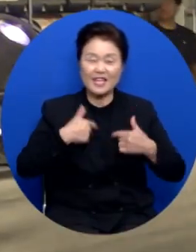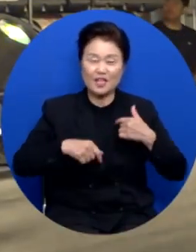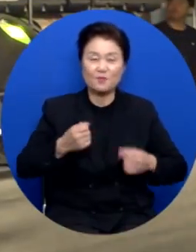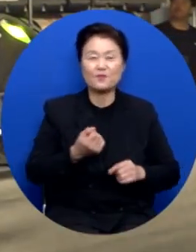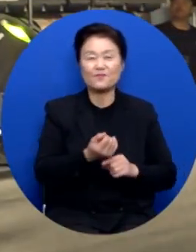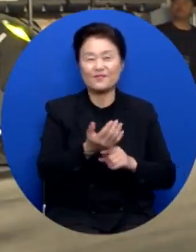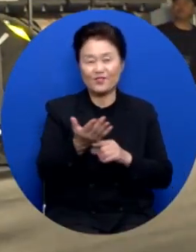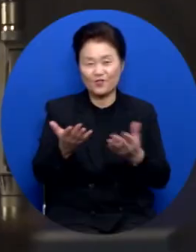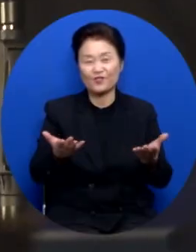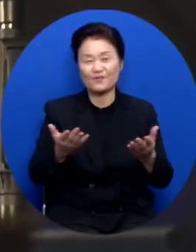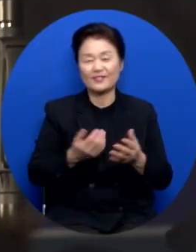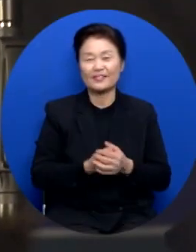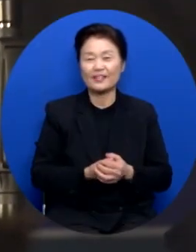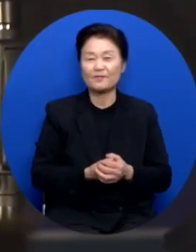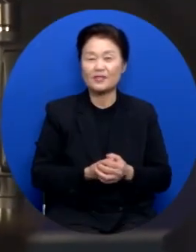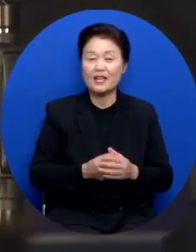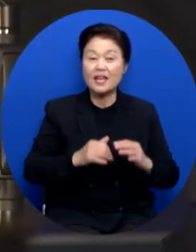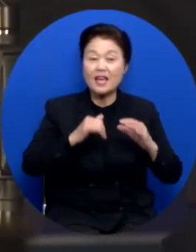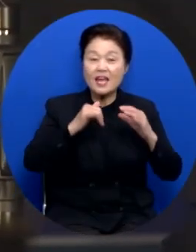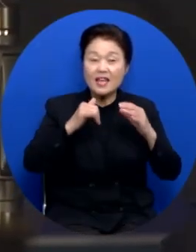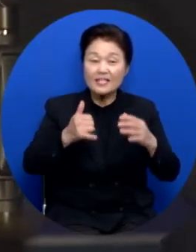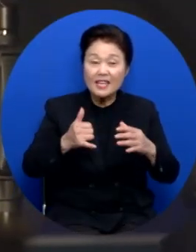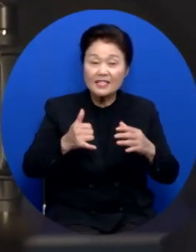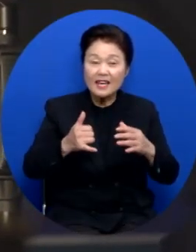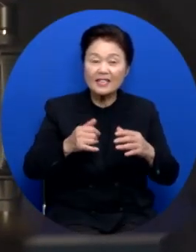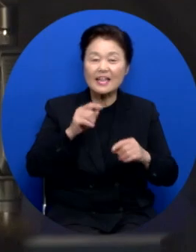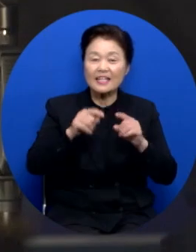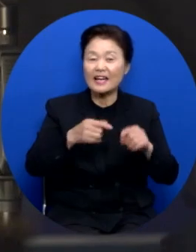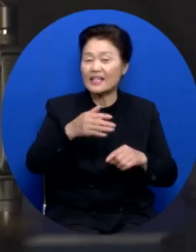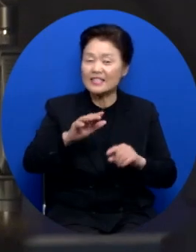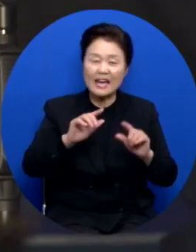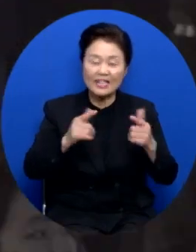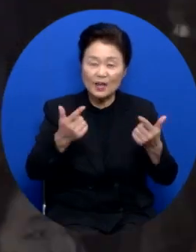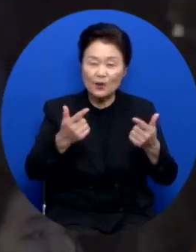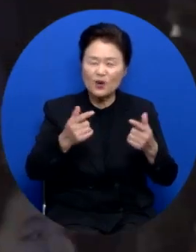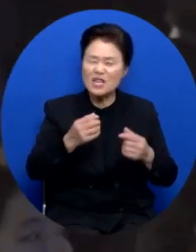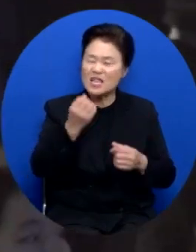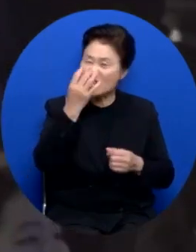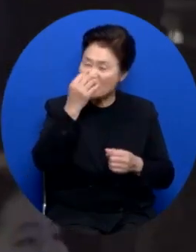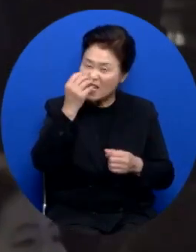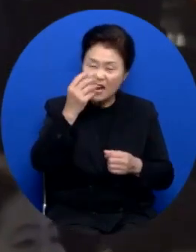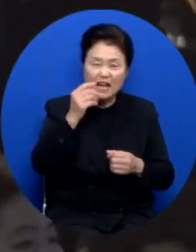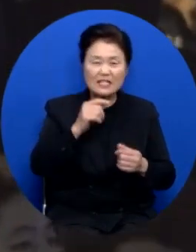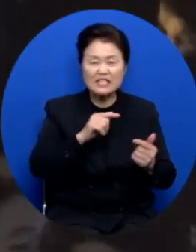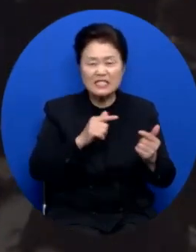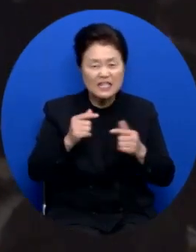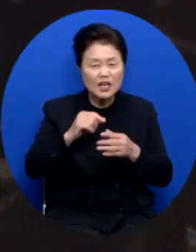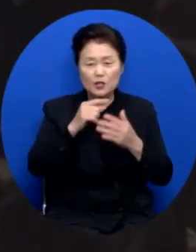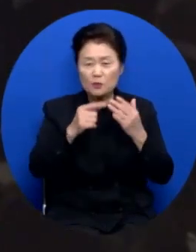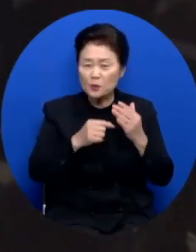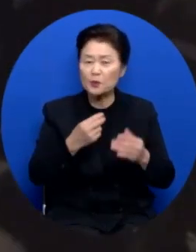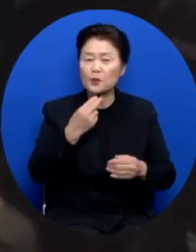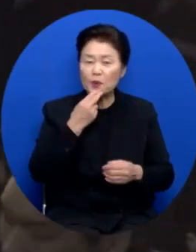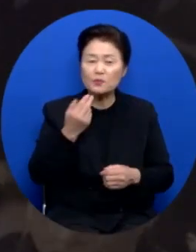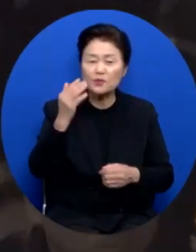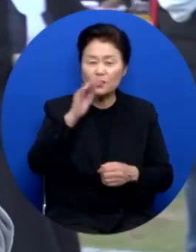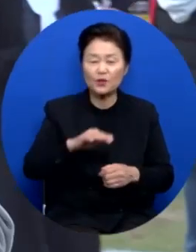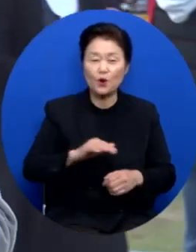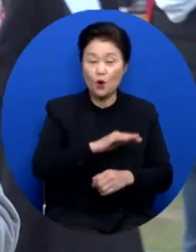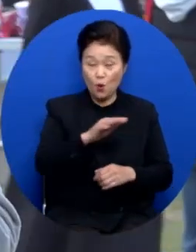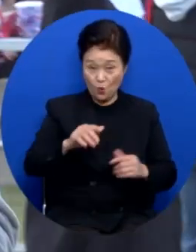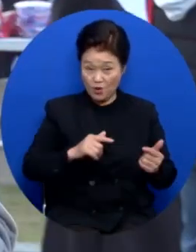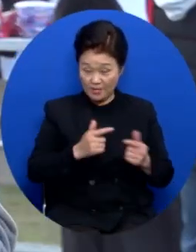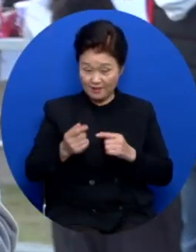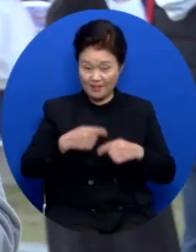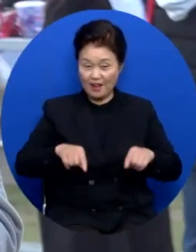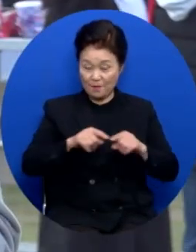선사했습니다. 세상에 나가지 않아도 또 우리가 이상한 어떤 커스텀을 입지 않아도 그냥 우리 자체가